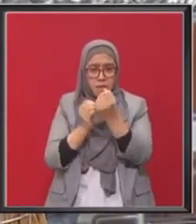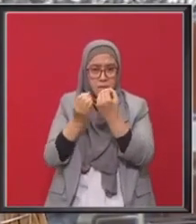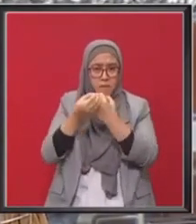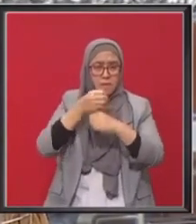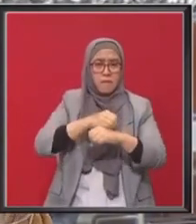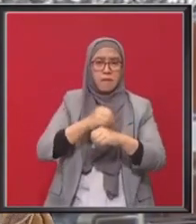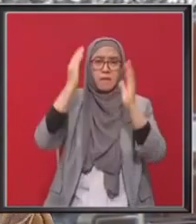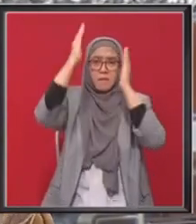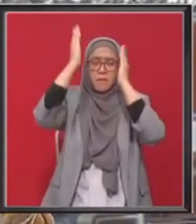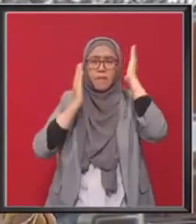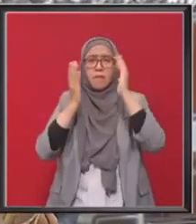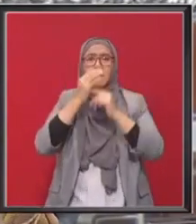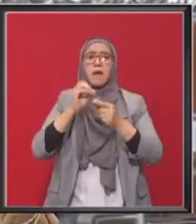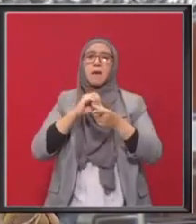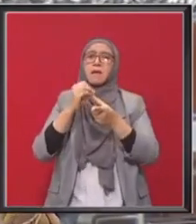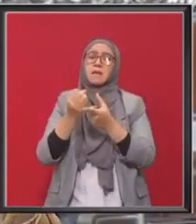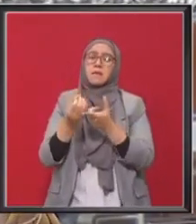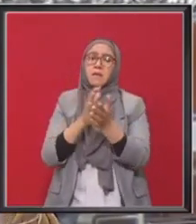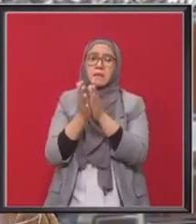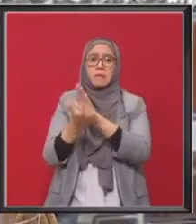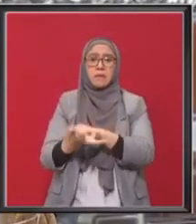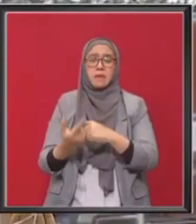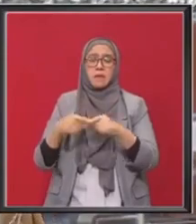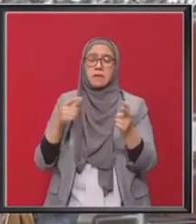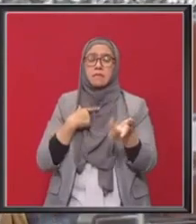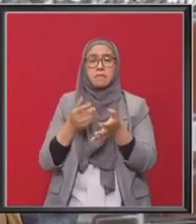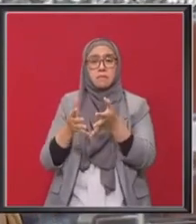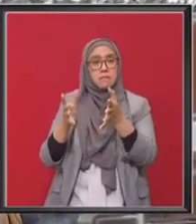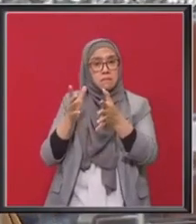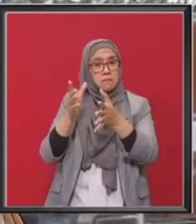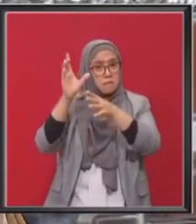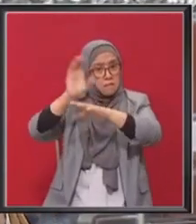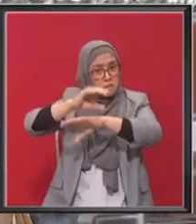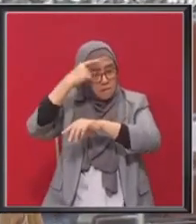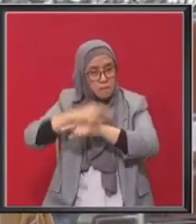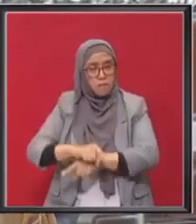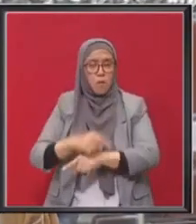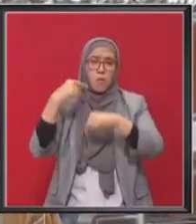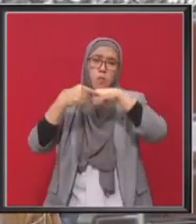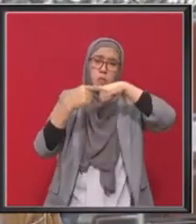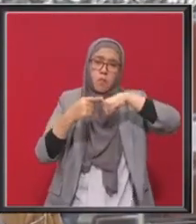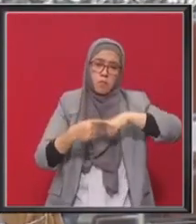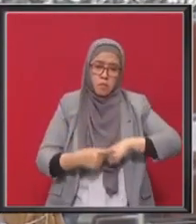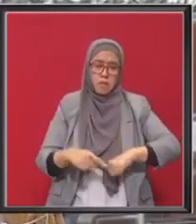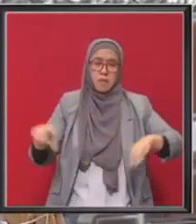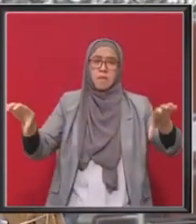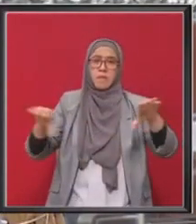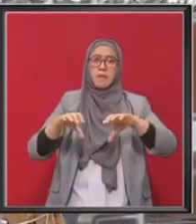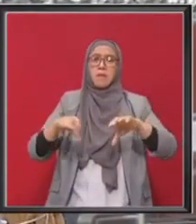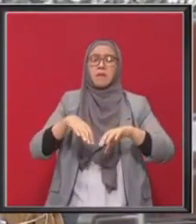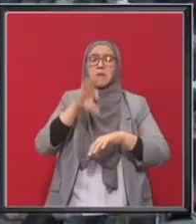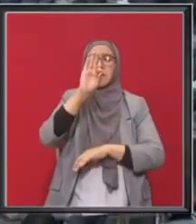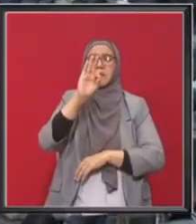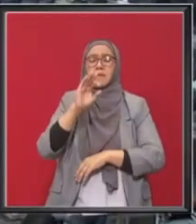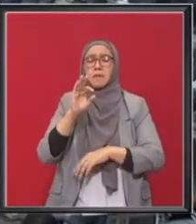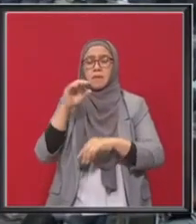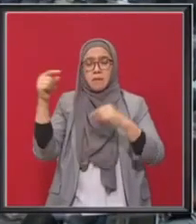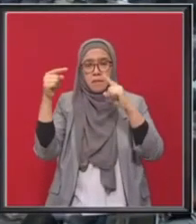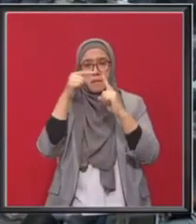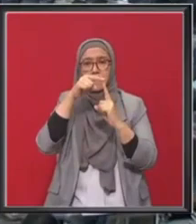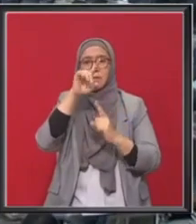pemampatan bagi tuduhan seperti yang telah dilaksanakan terdapat Bitung kasih tentu saja lebih Hello menyusui